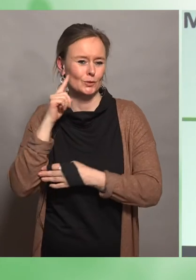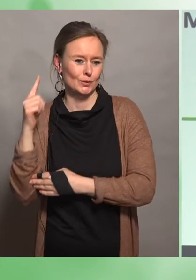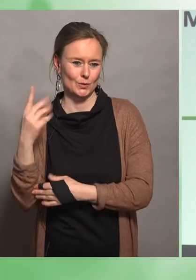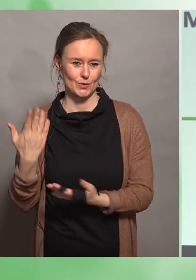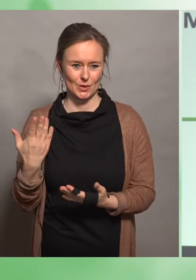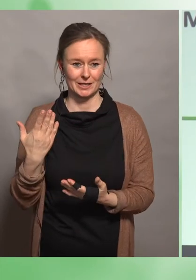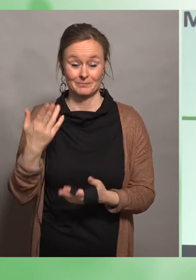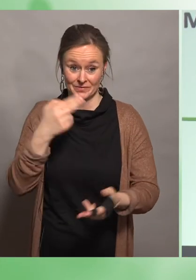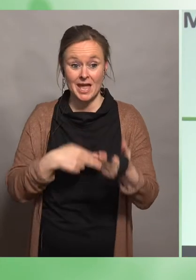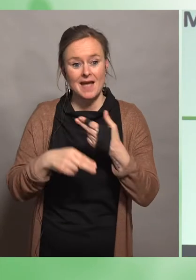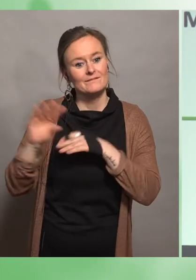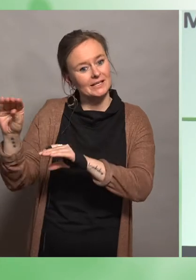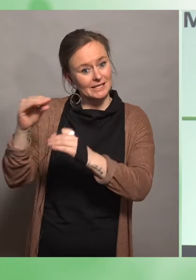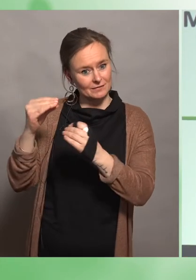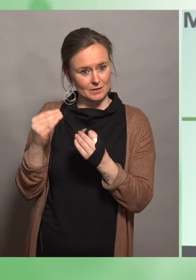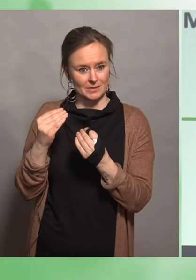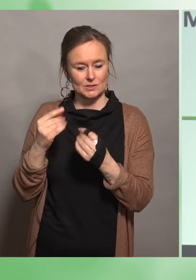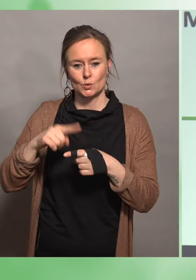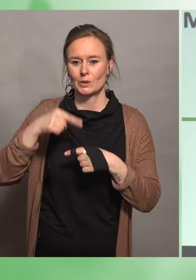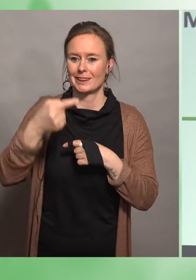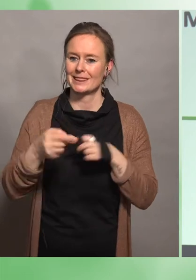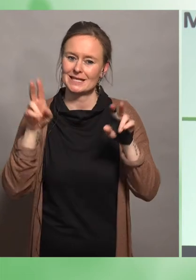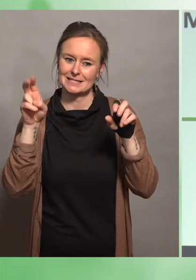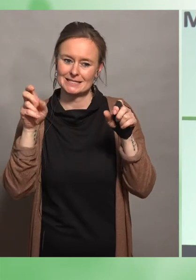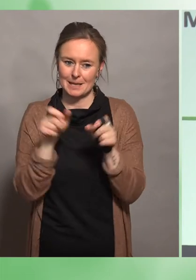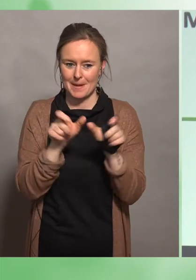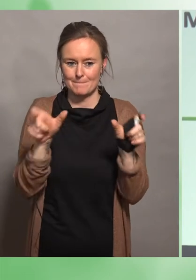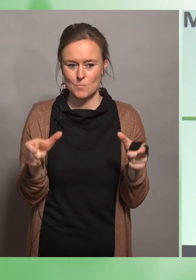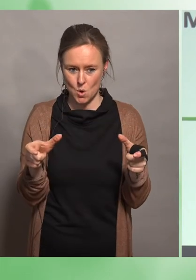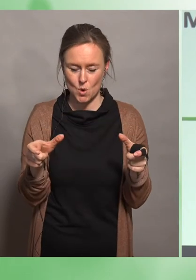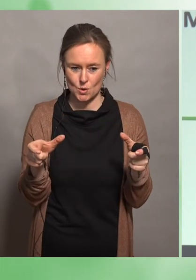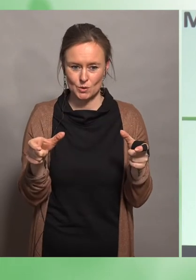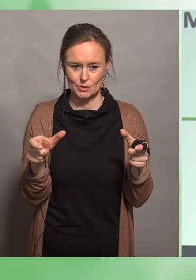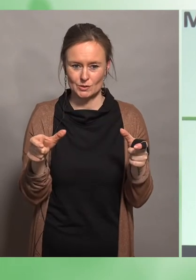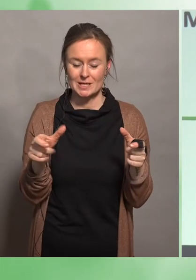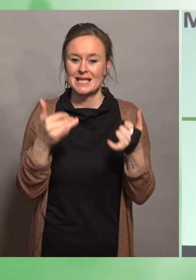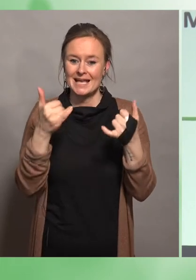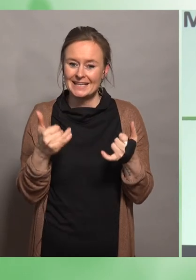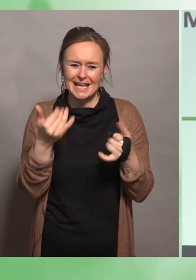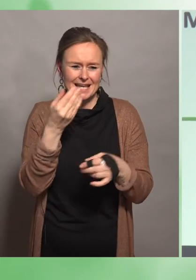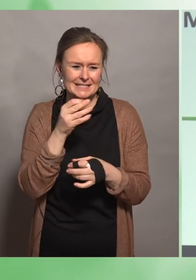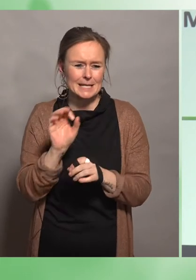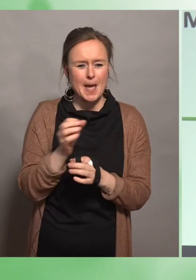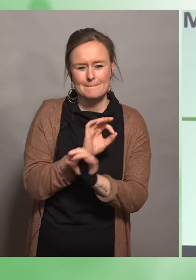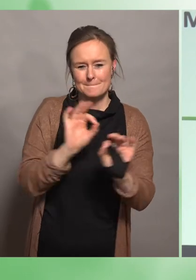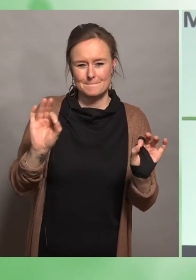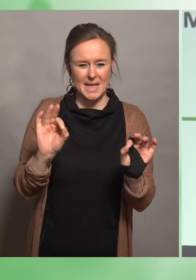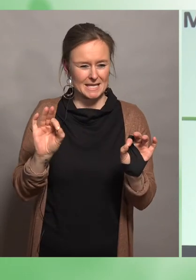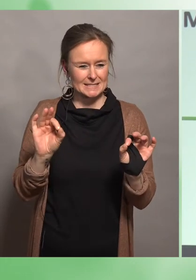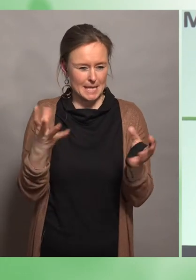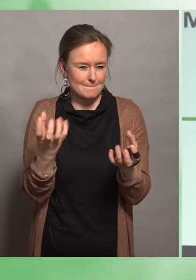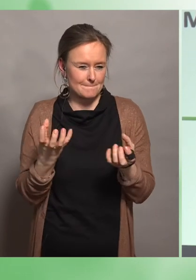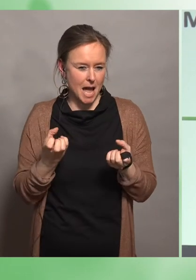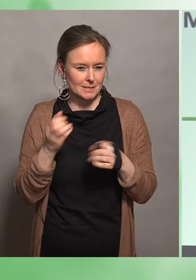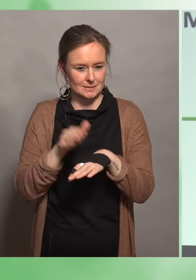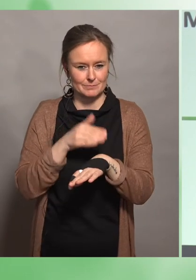Weitere Inputs holen wir uns in unserem nächsten Themenblock, der da jetzt kommt. Wir gehen jetzt hinein in die Best-Practice-Beispiele. Das heißt, wir holen Firmen